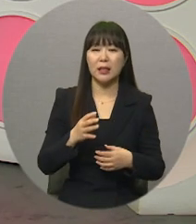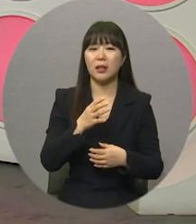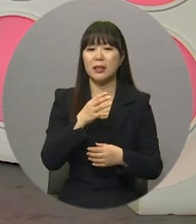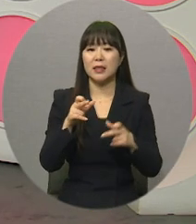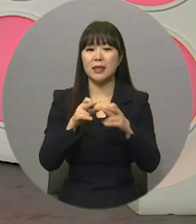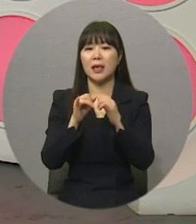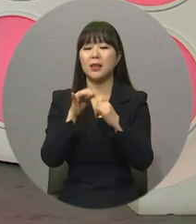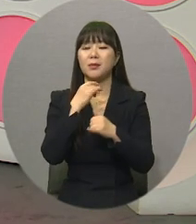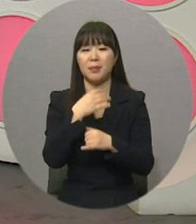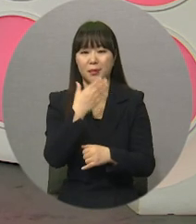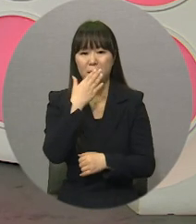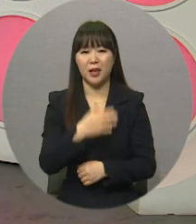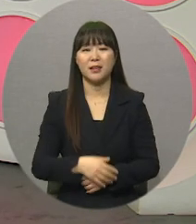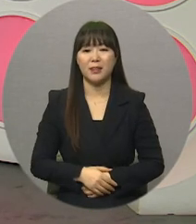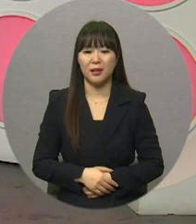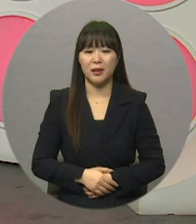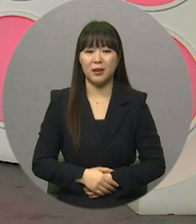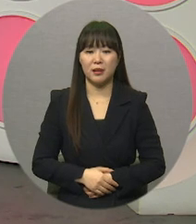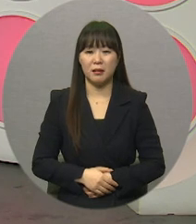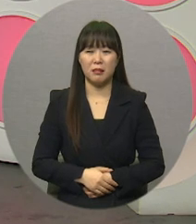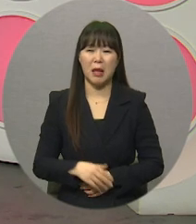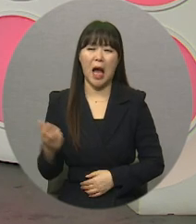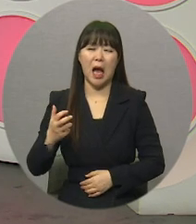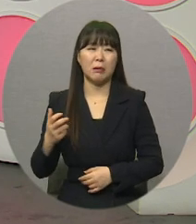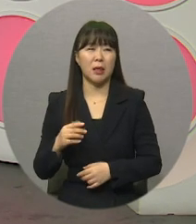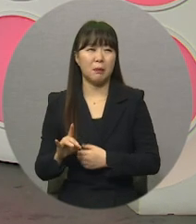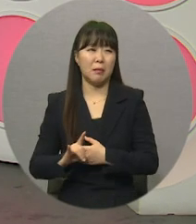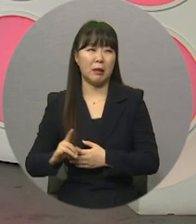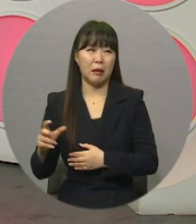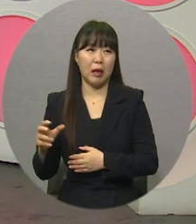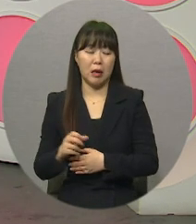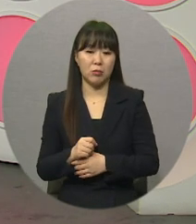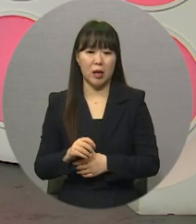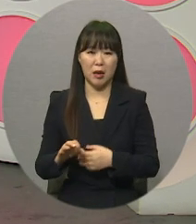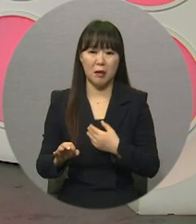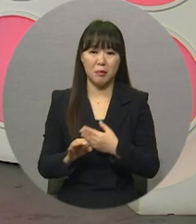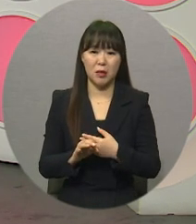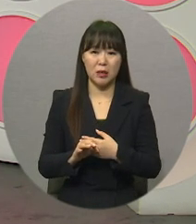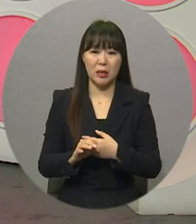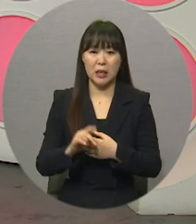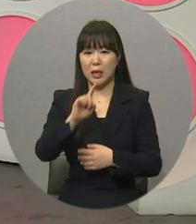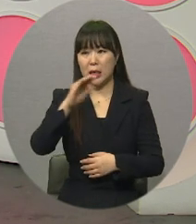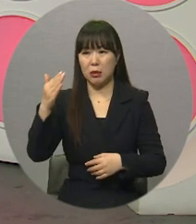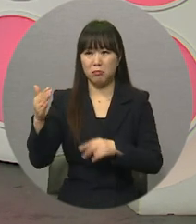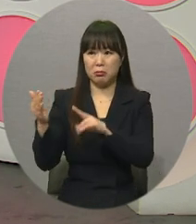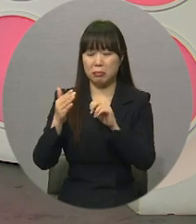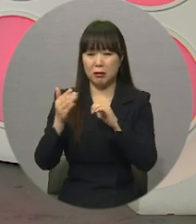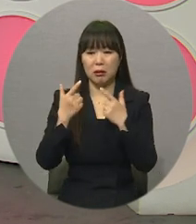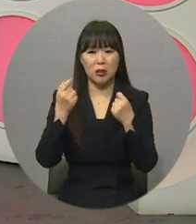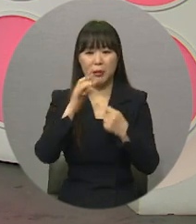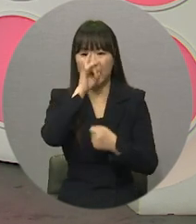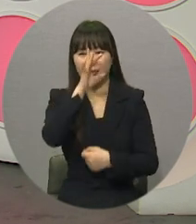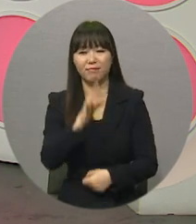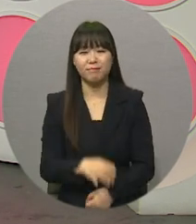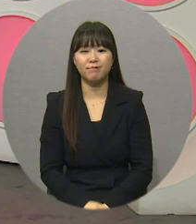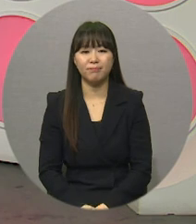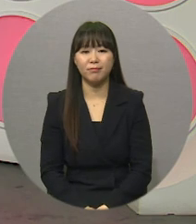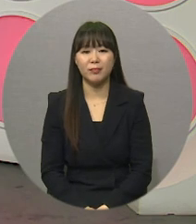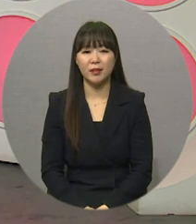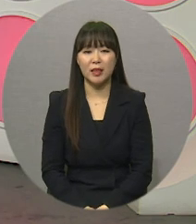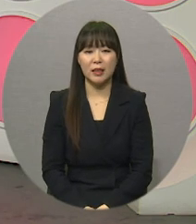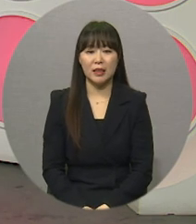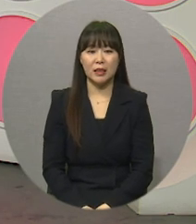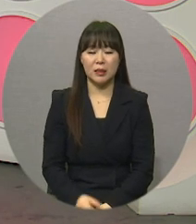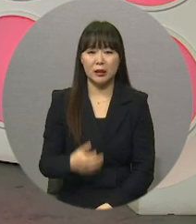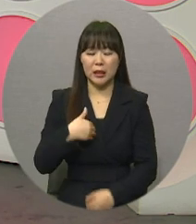장애인들만 가능합니다. 네. 아프다고 핑계 대고 괜히 이용하시면 소방차 부르듯이 이용하시면 안 돼요. 아, 그러면 안 네. 되겠구나.